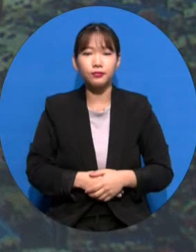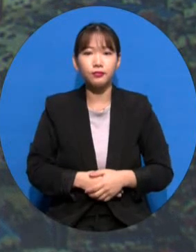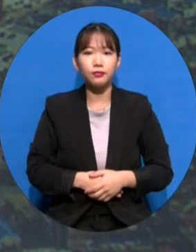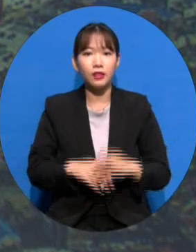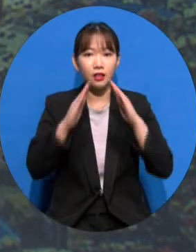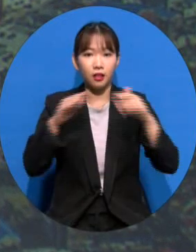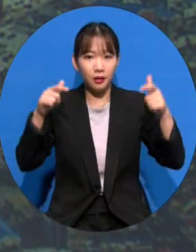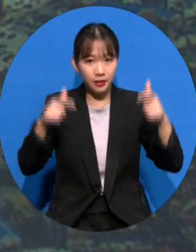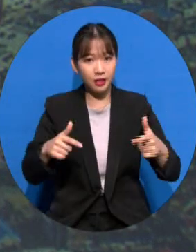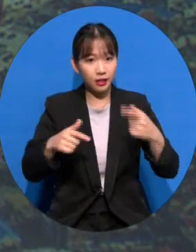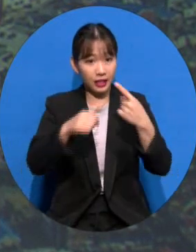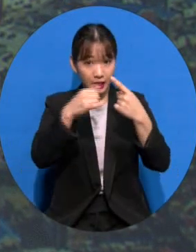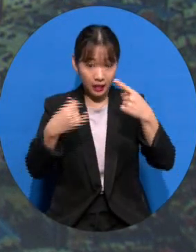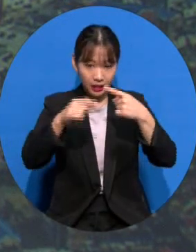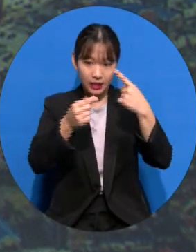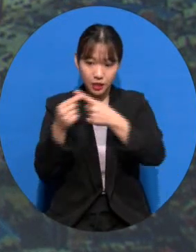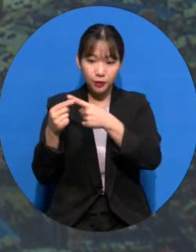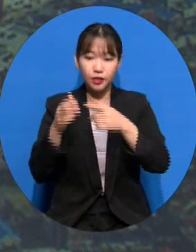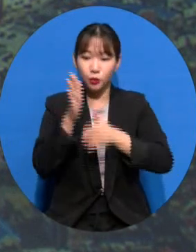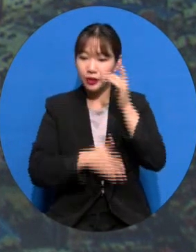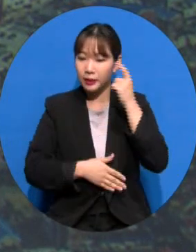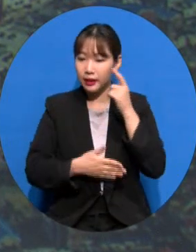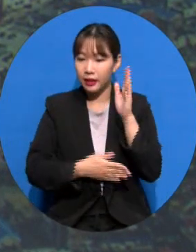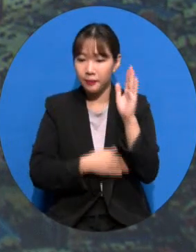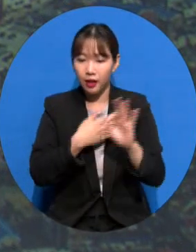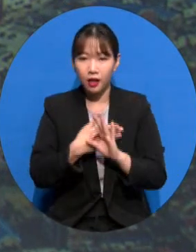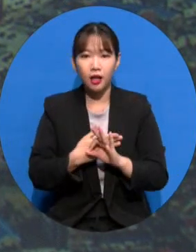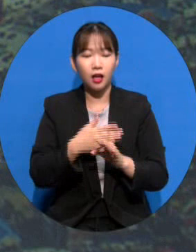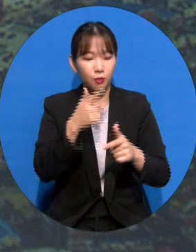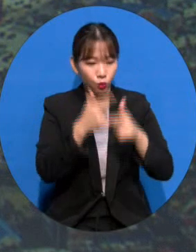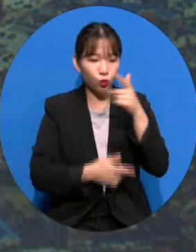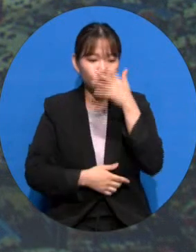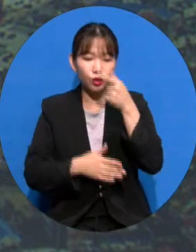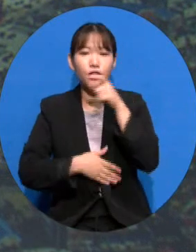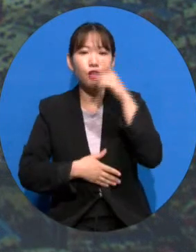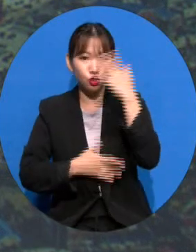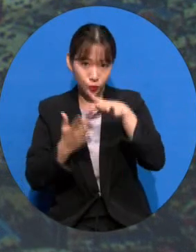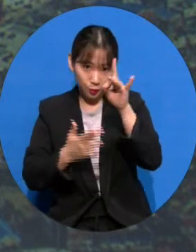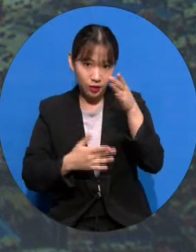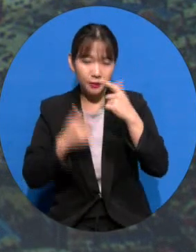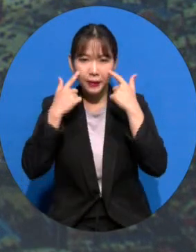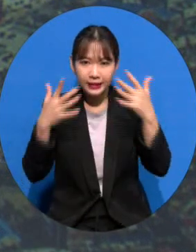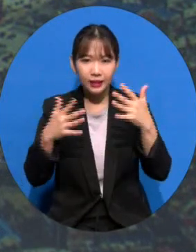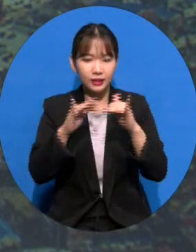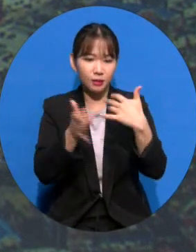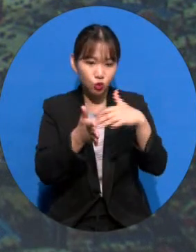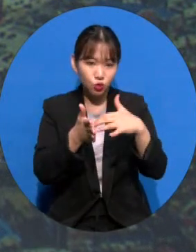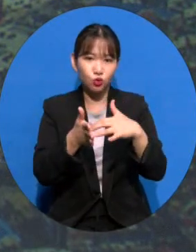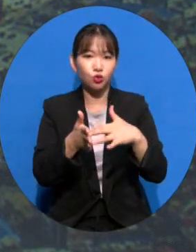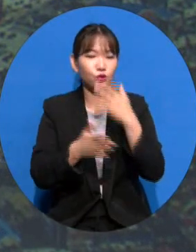흔히 전남의 제1의 도시를 따지면 목포와 순천, 여수가 후보군에 꼽히지만 분명한 건